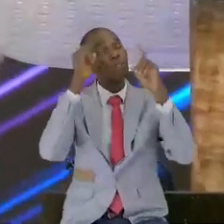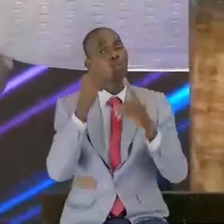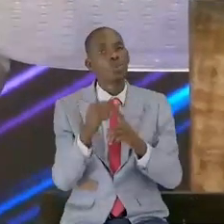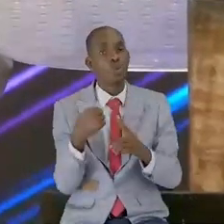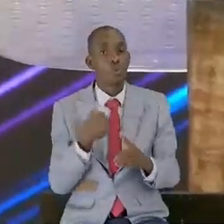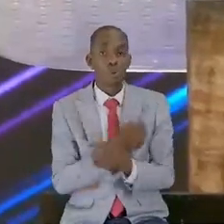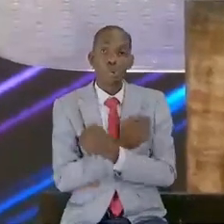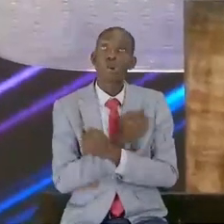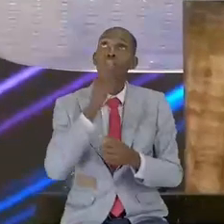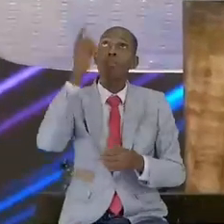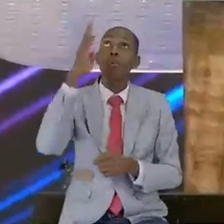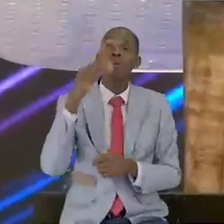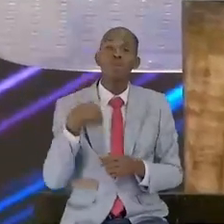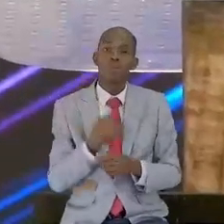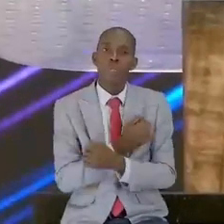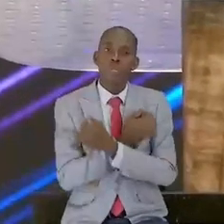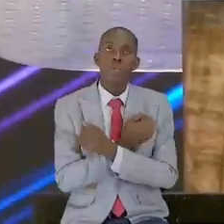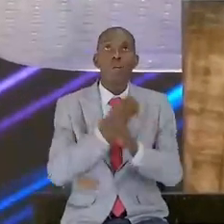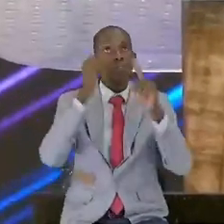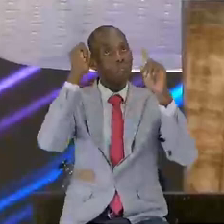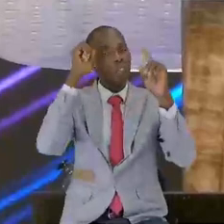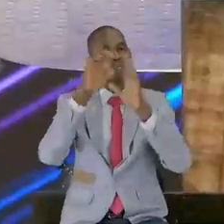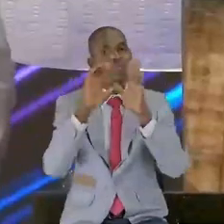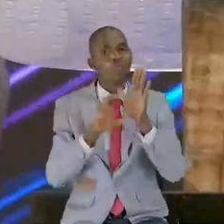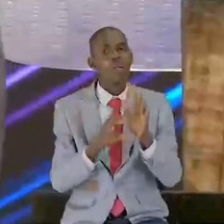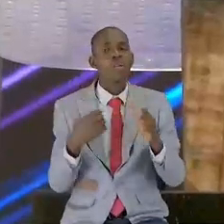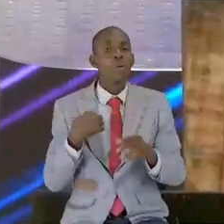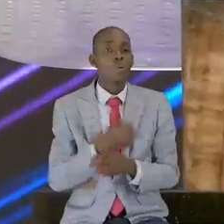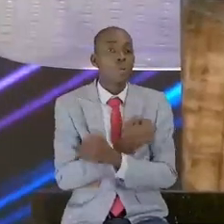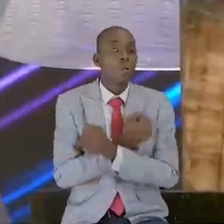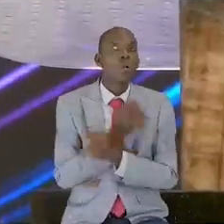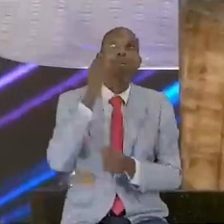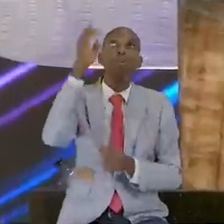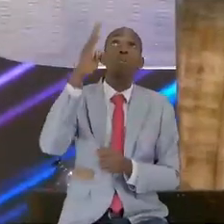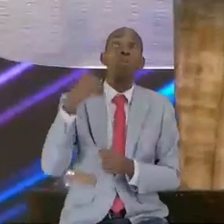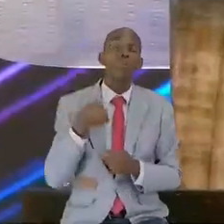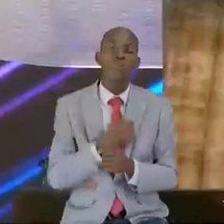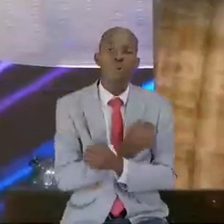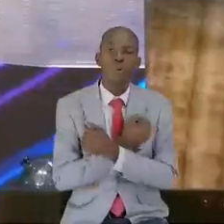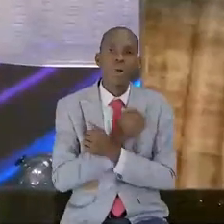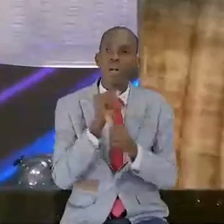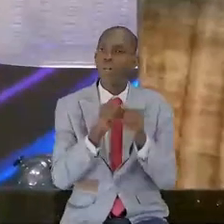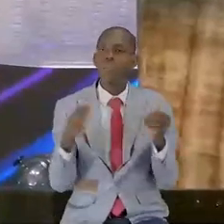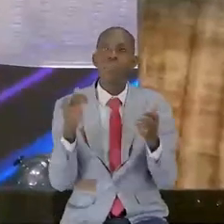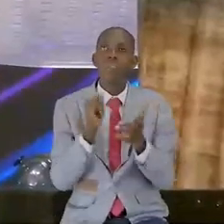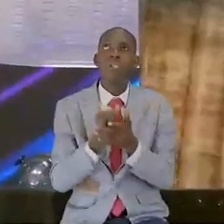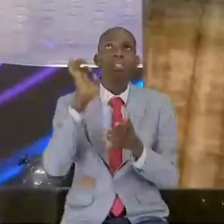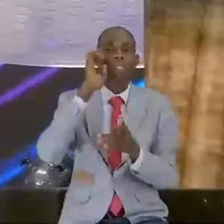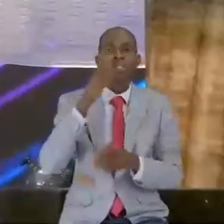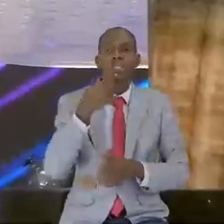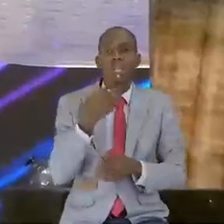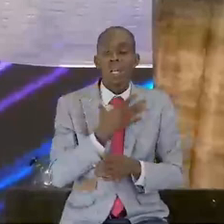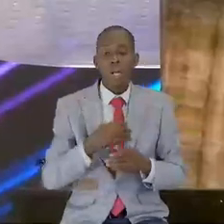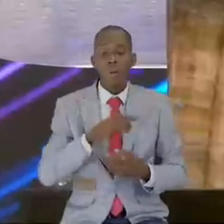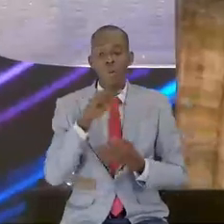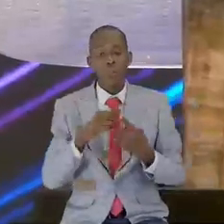ses commandements. Nous aimons Dieu et nous aimons tout ce qu'il aime. Et lorsque l'amour de Dieu est là, vous